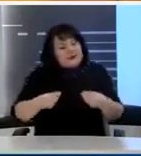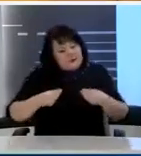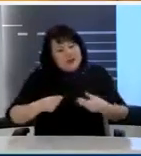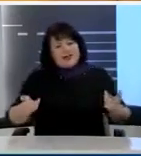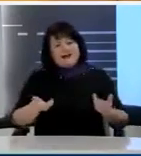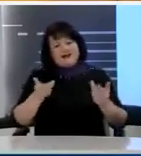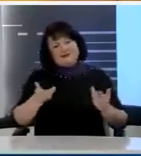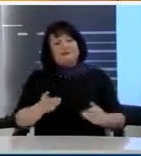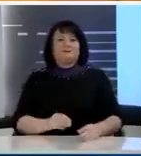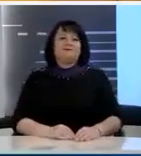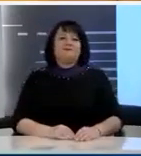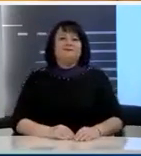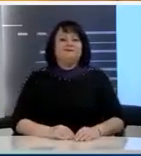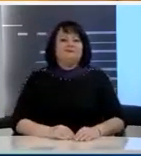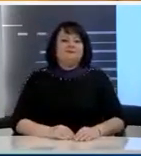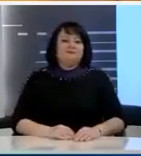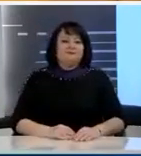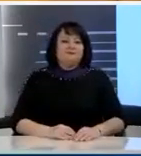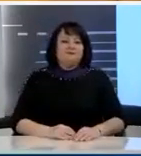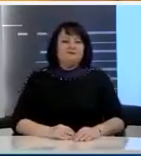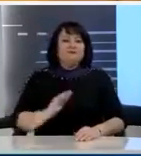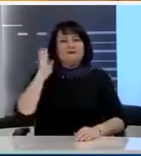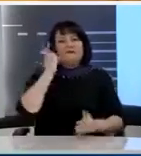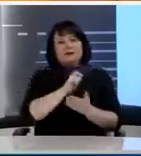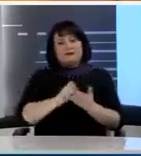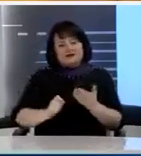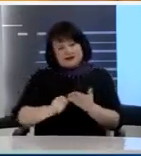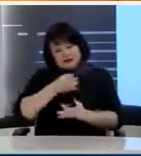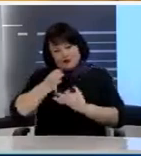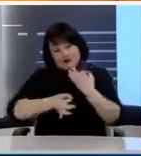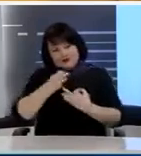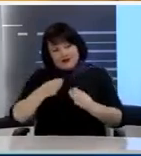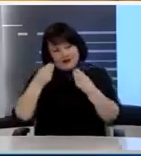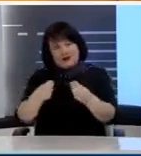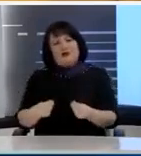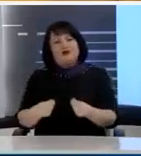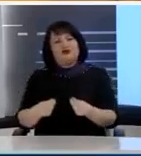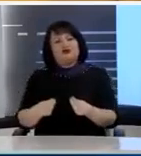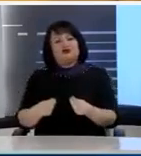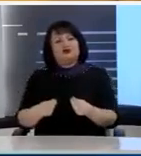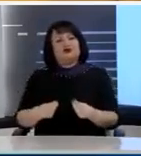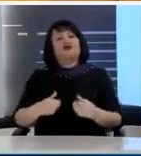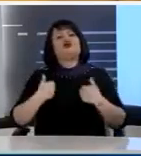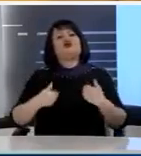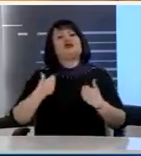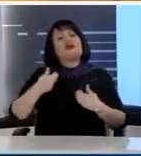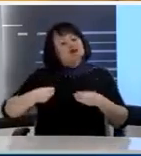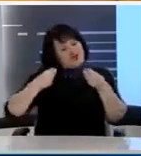Θα αφήσω, κυρίες και κύριοι συνάδελφοι, τα πρακτικά της σημερινής μου ομιλίας παρακαταθήκη στις μελλοντικές